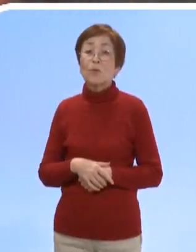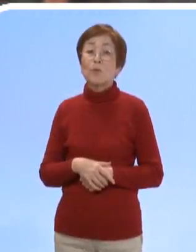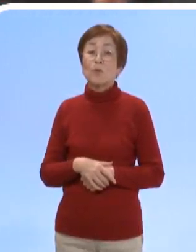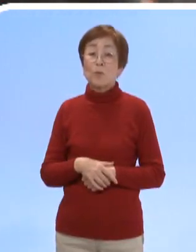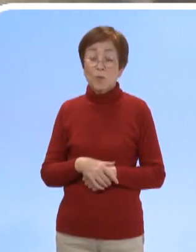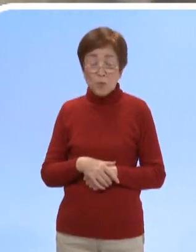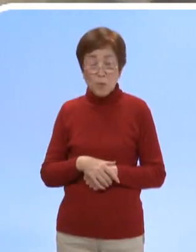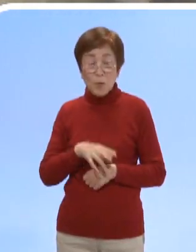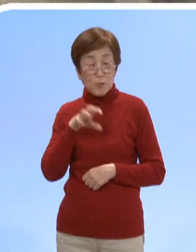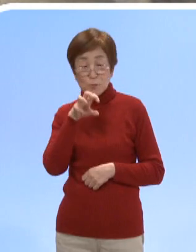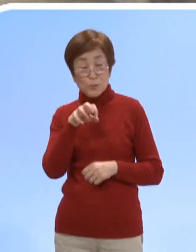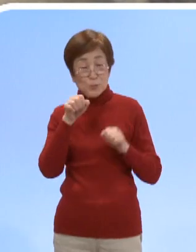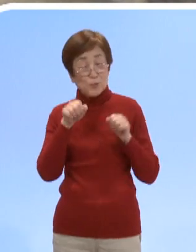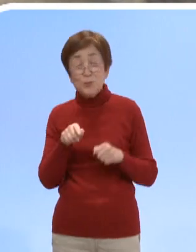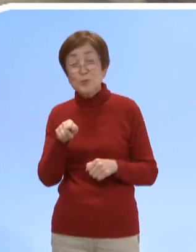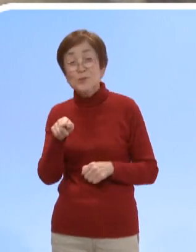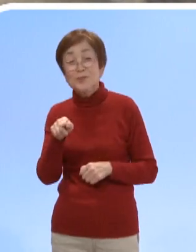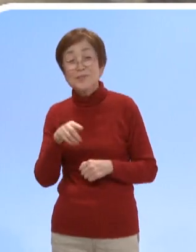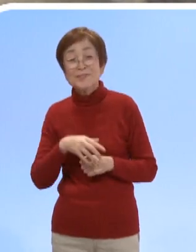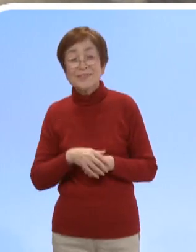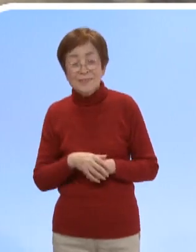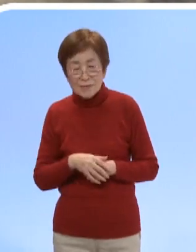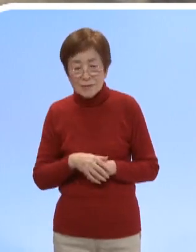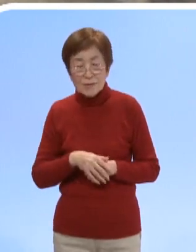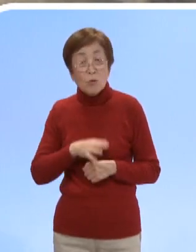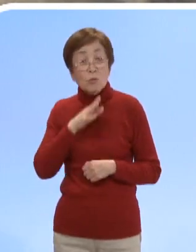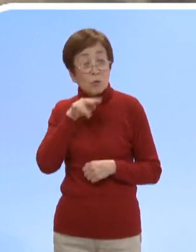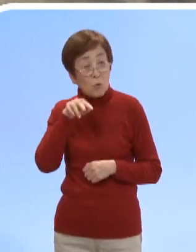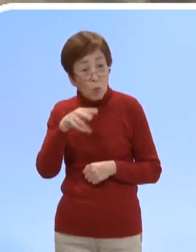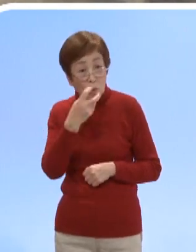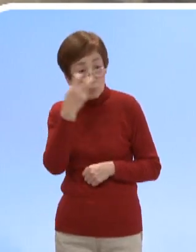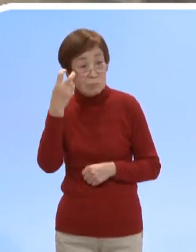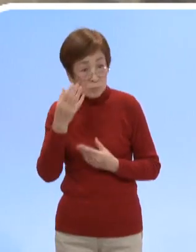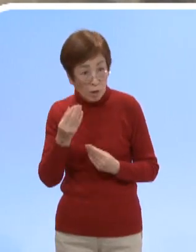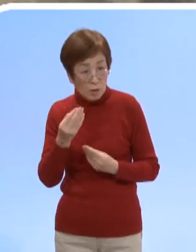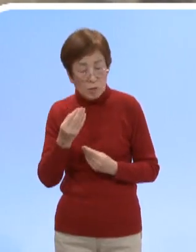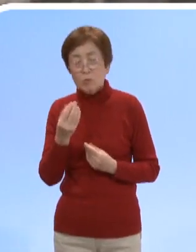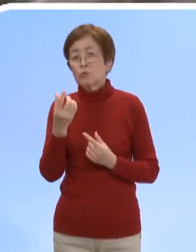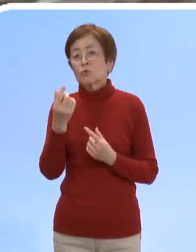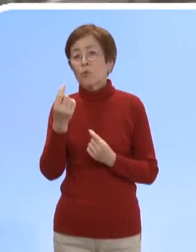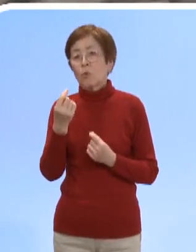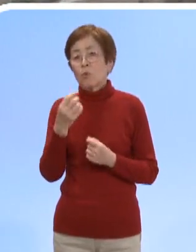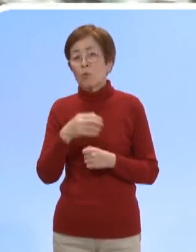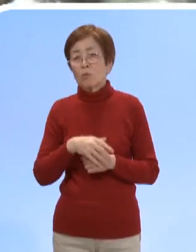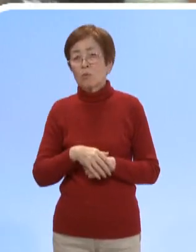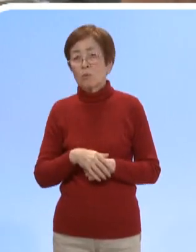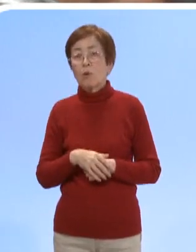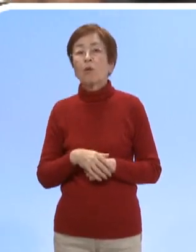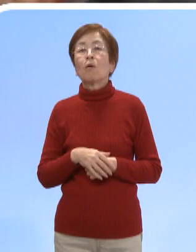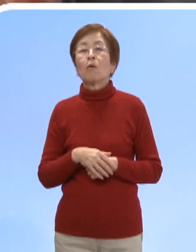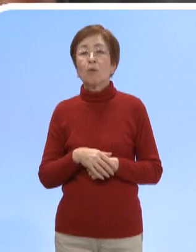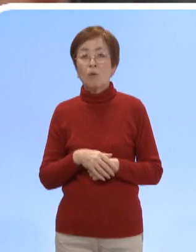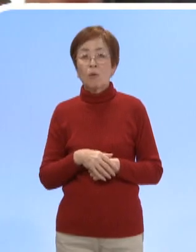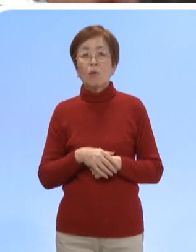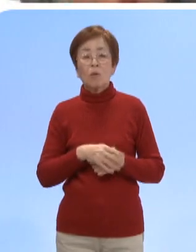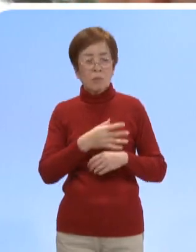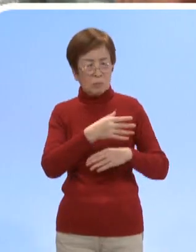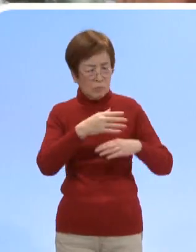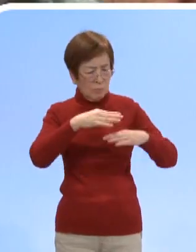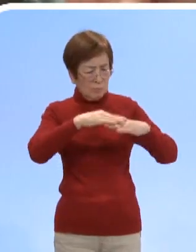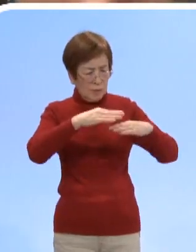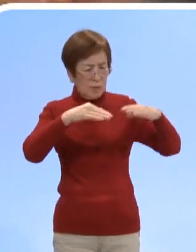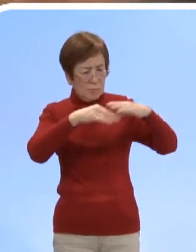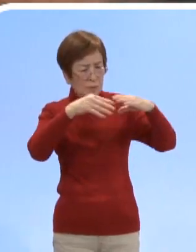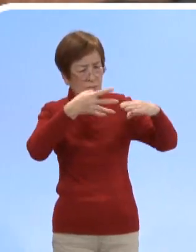か。恐竜が。まさにここですか。 そうです、この、まさにね。 確かにこの辺りすごく地層がしっかり見える